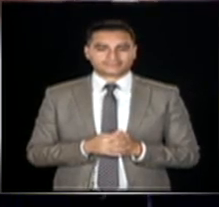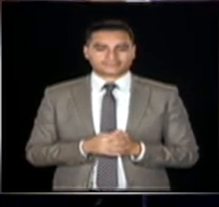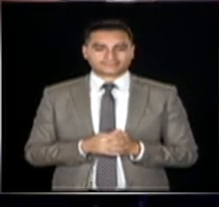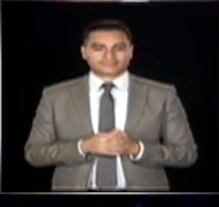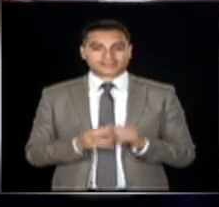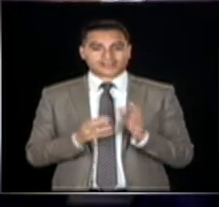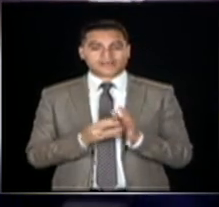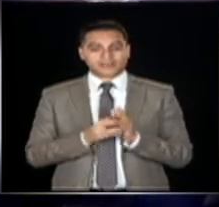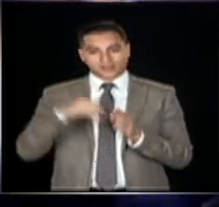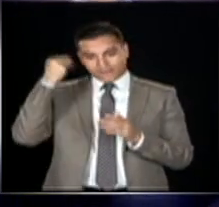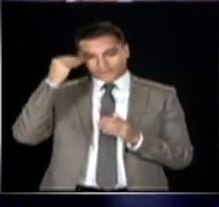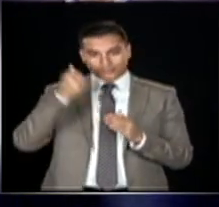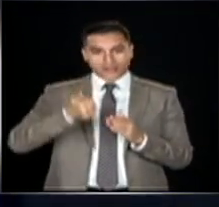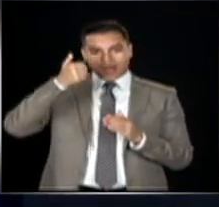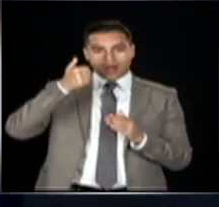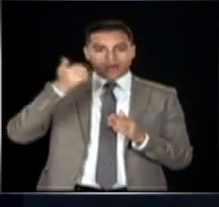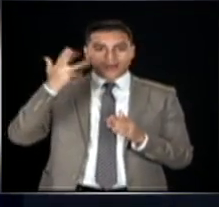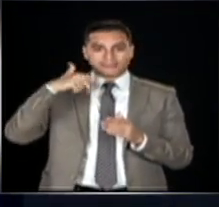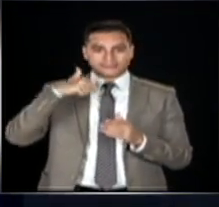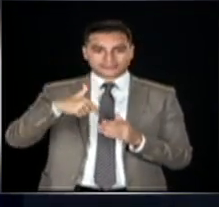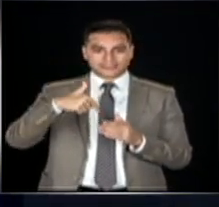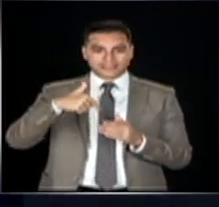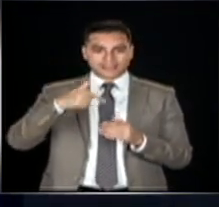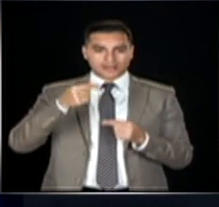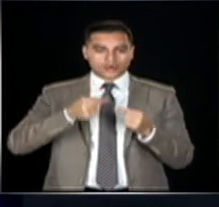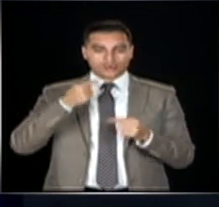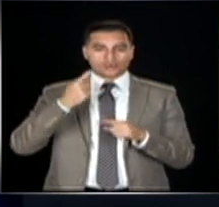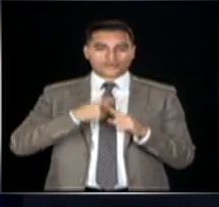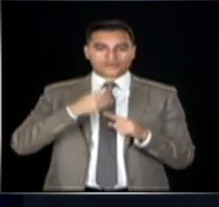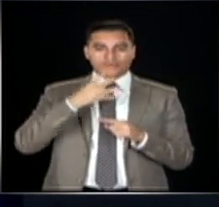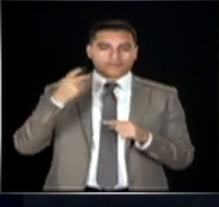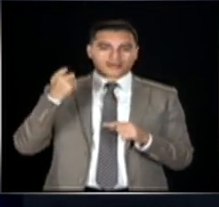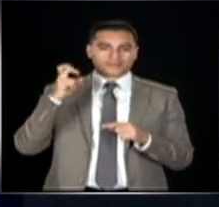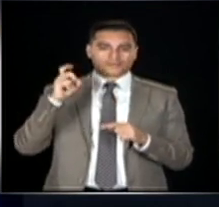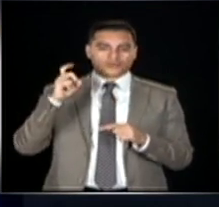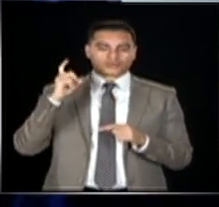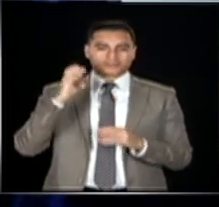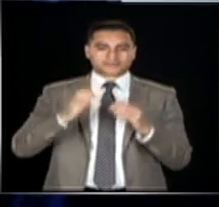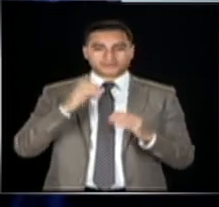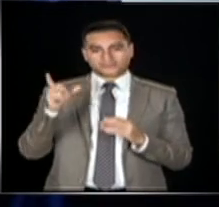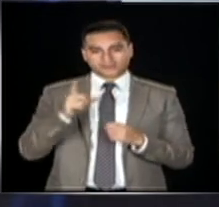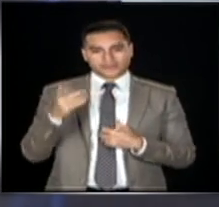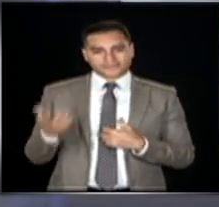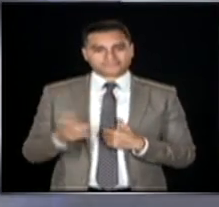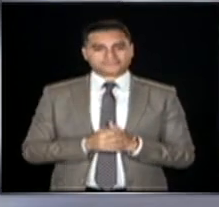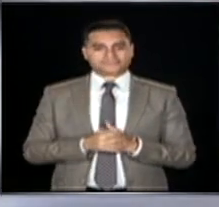جامعة كفر الشيخ في الصدارة، 6 نقط و425 نقطة إجابات صحيحة.